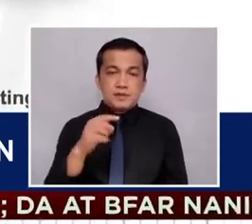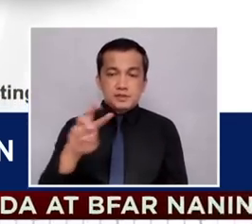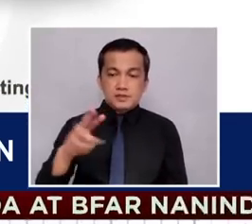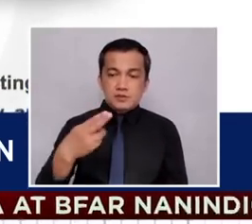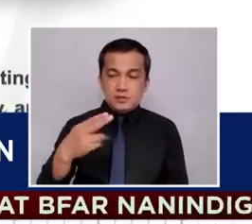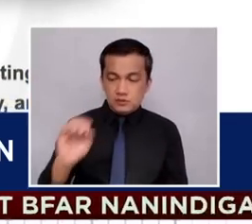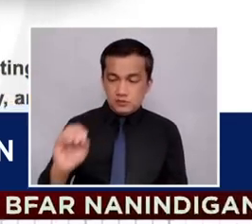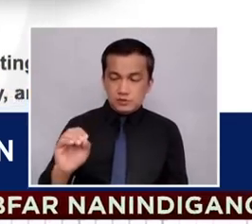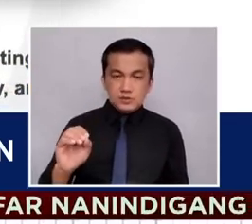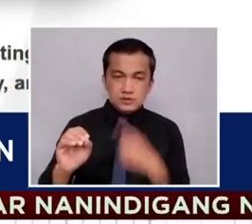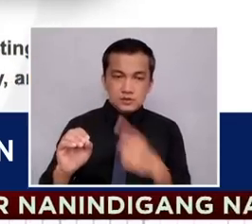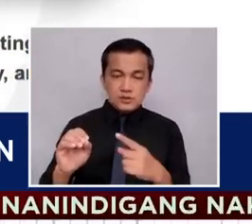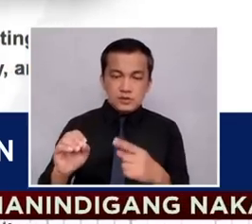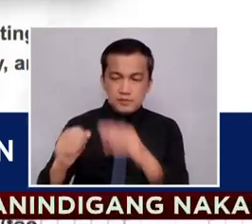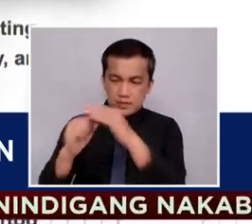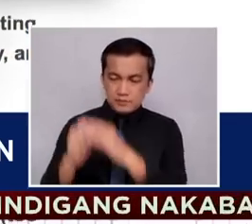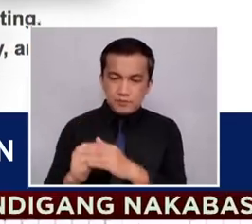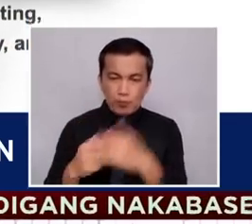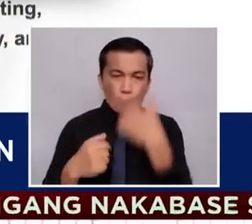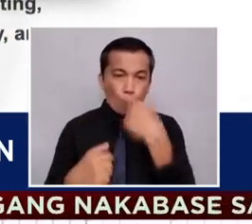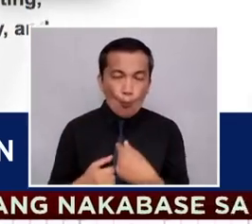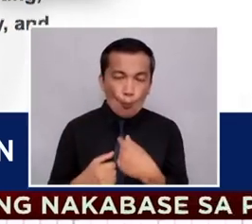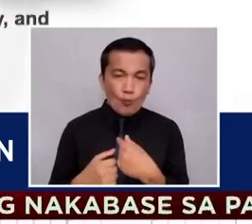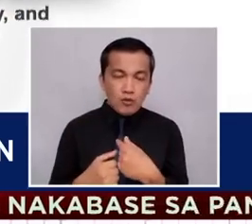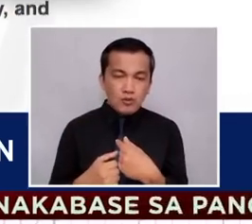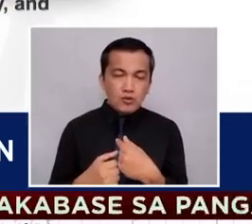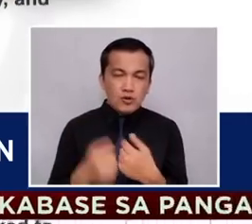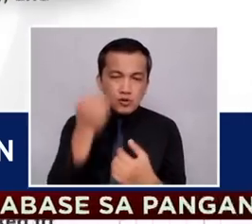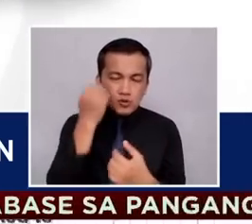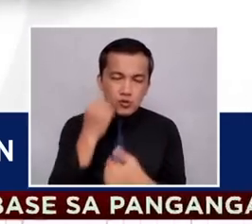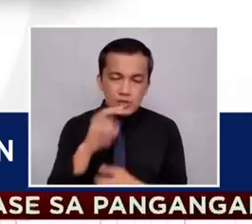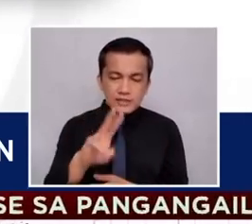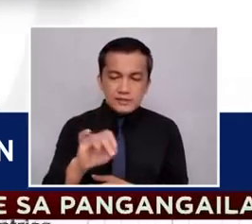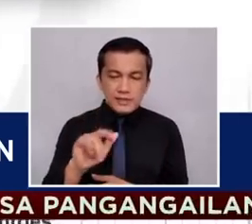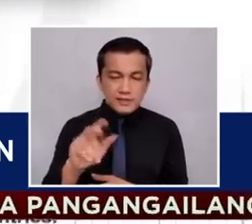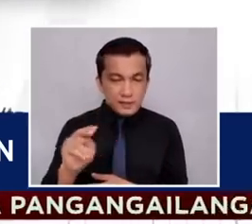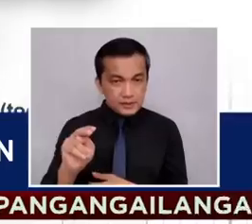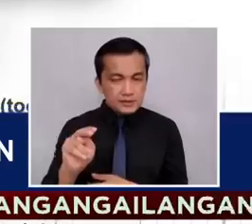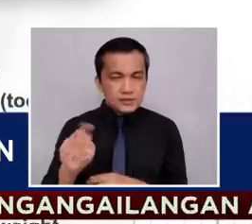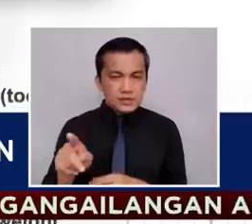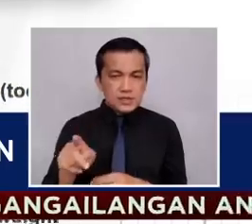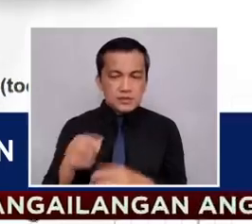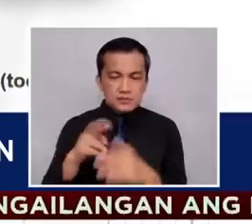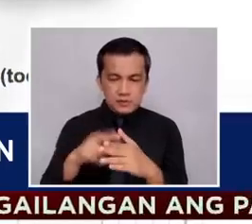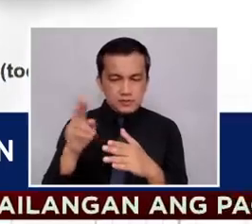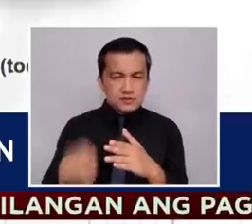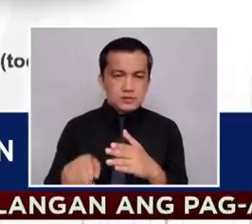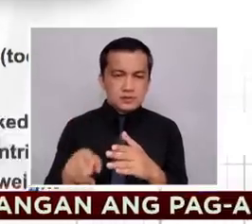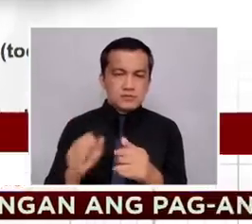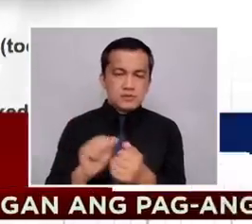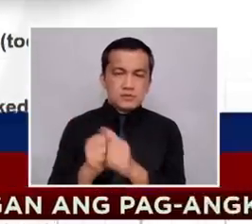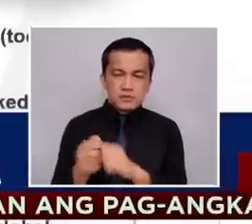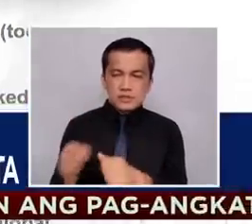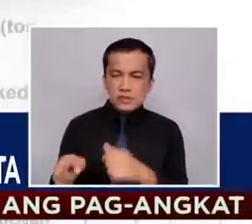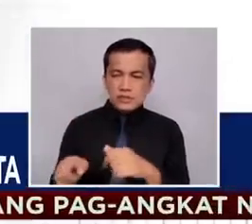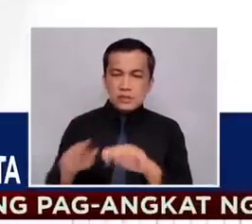ang pagiging bansot, payat at kapos sa vitamins at minerals ay magre-resulta sa pagiging sakitin ng mga bata, habang ang